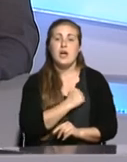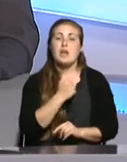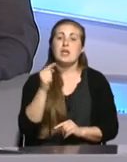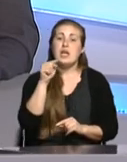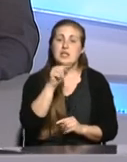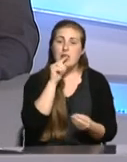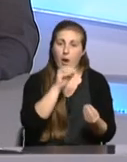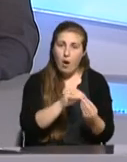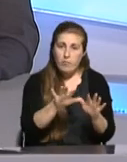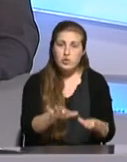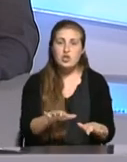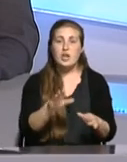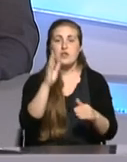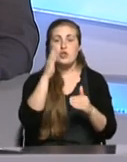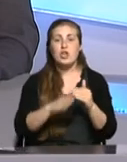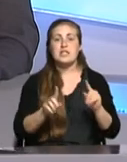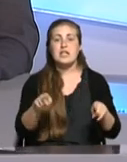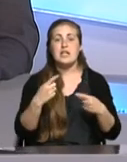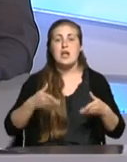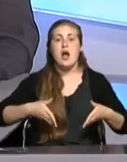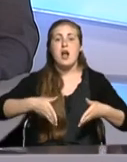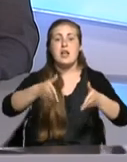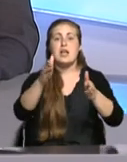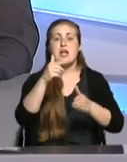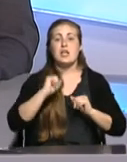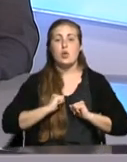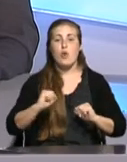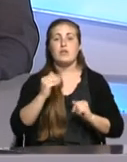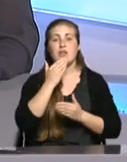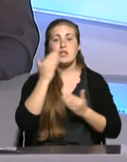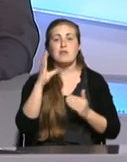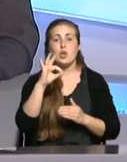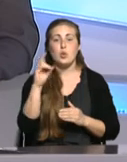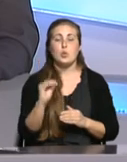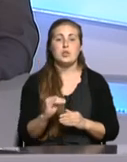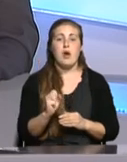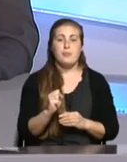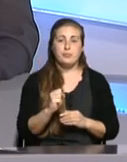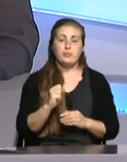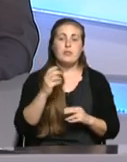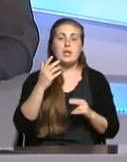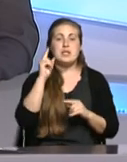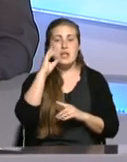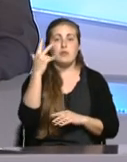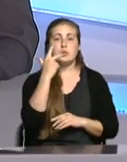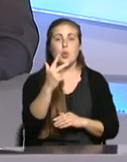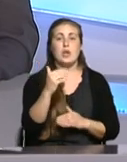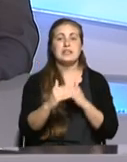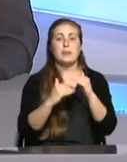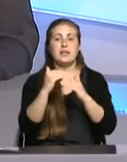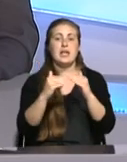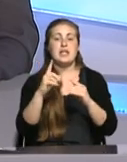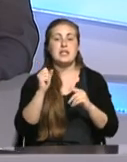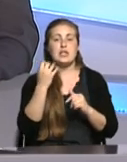завершается создание аллее героев советского союза кавалеров орденов славы трех степеней 4 медали за